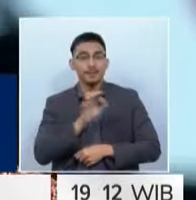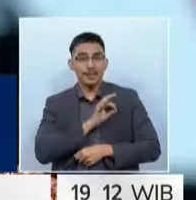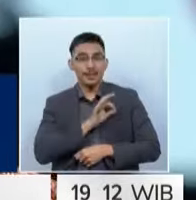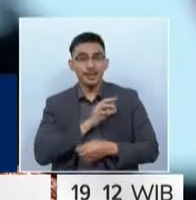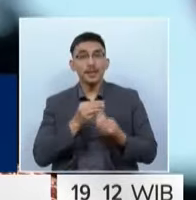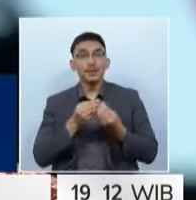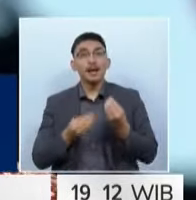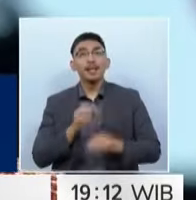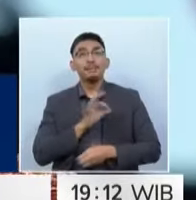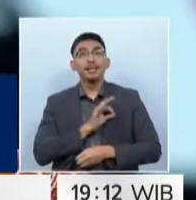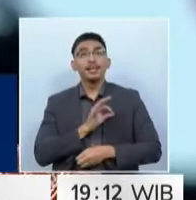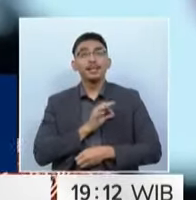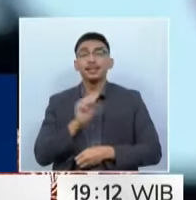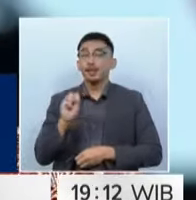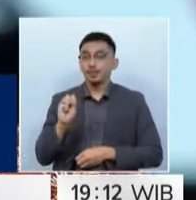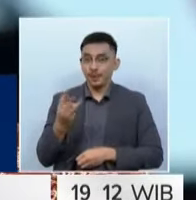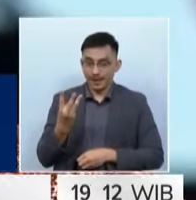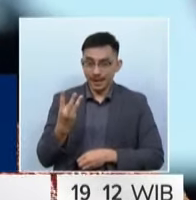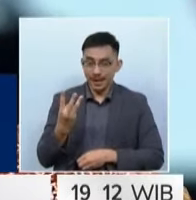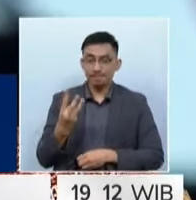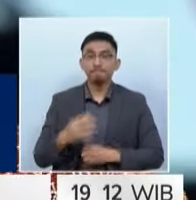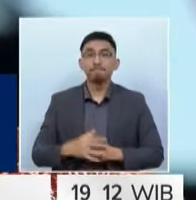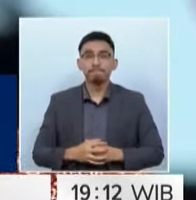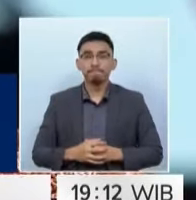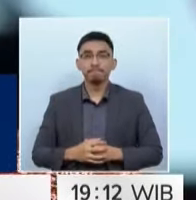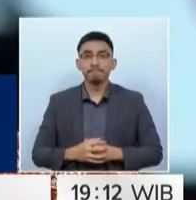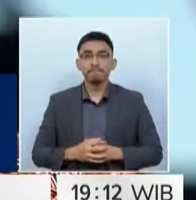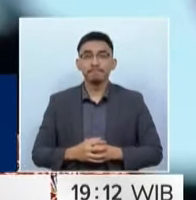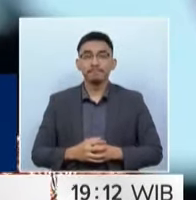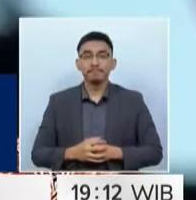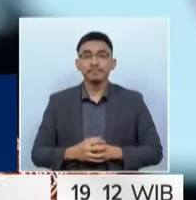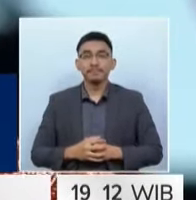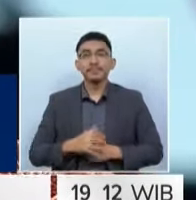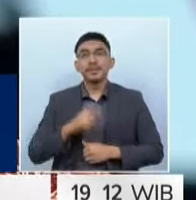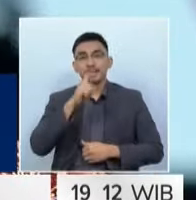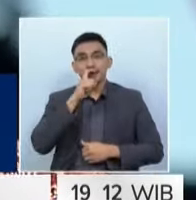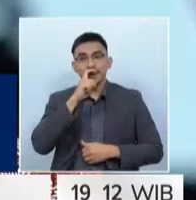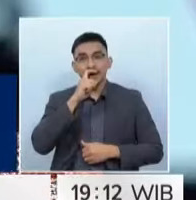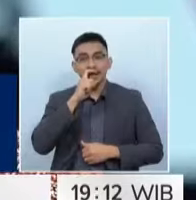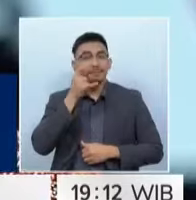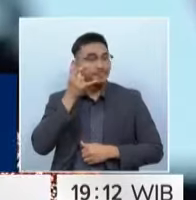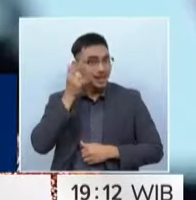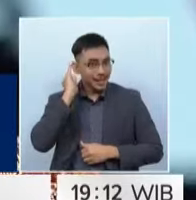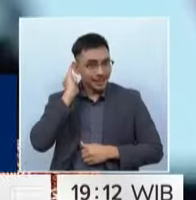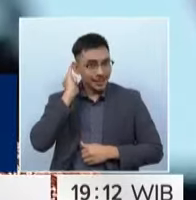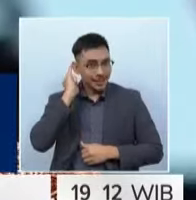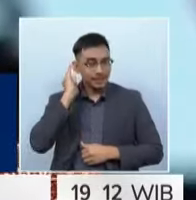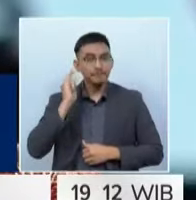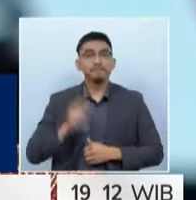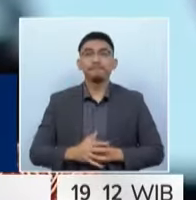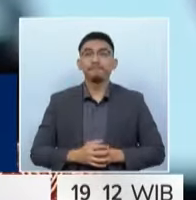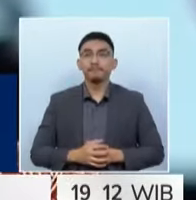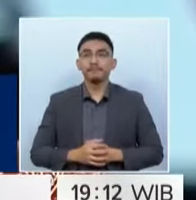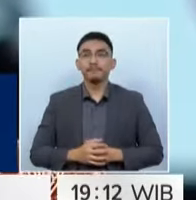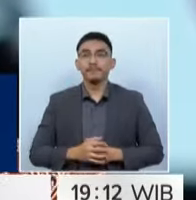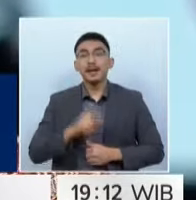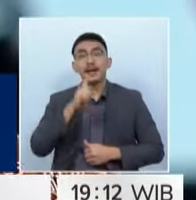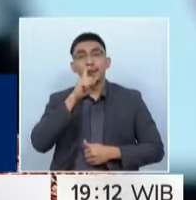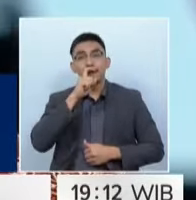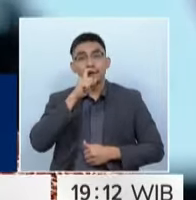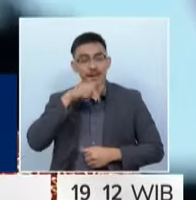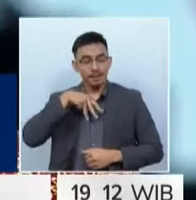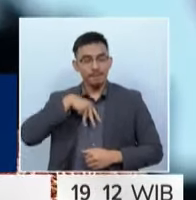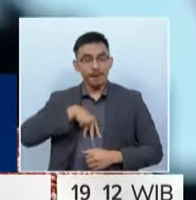Presiden nomor urut 3 bapak Pak Haji Ganjar pranowo dan Bapak Haji Muhammad